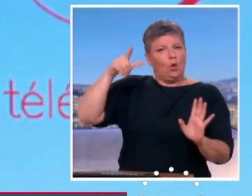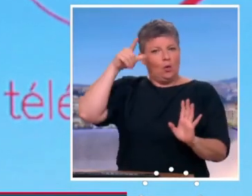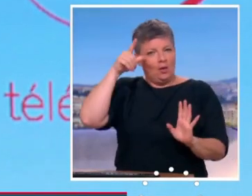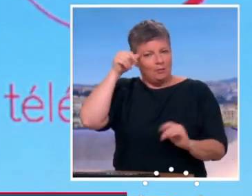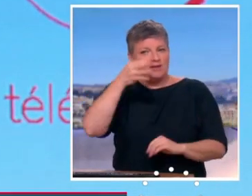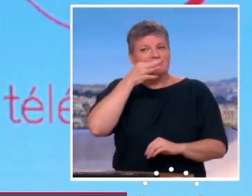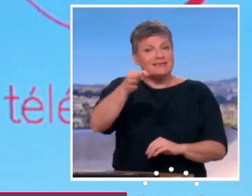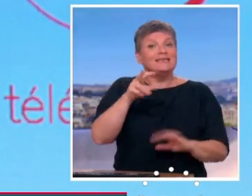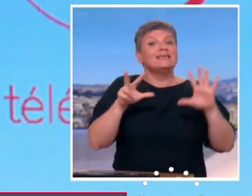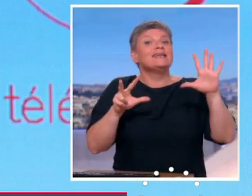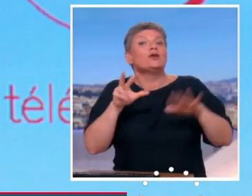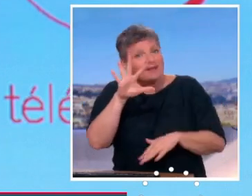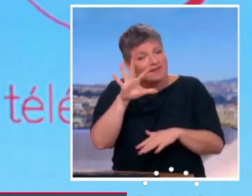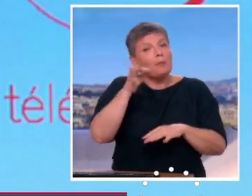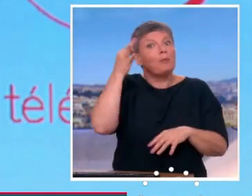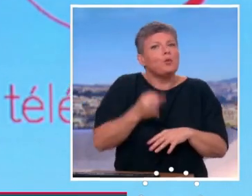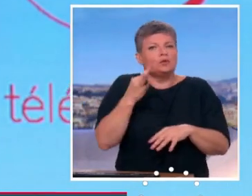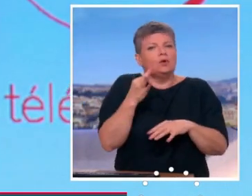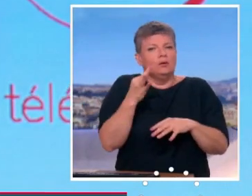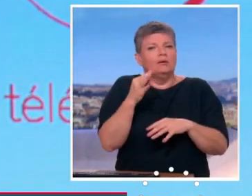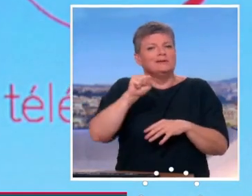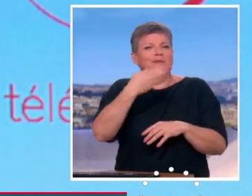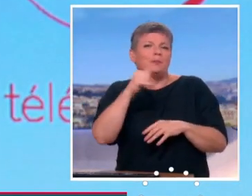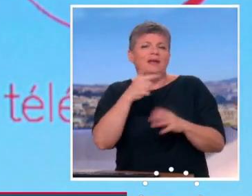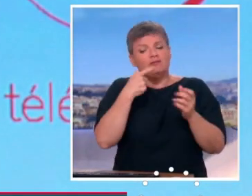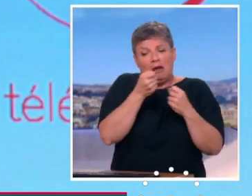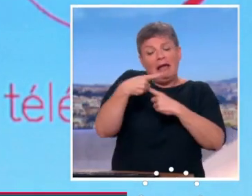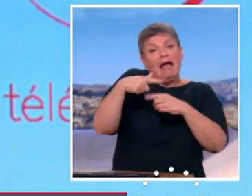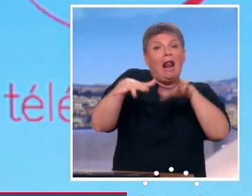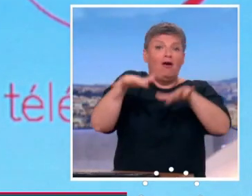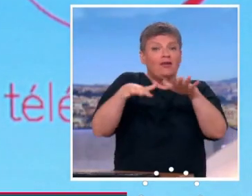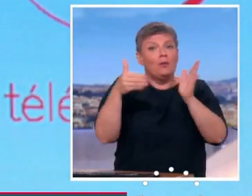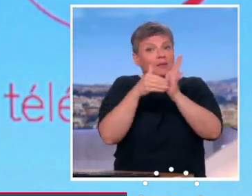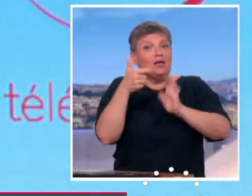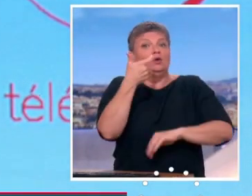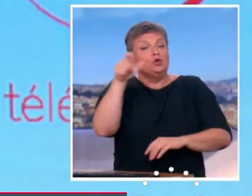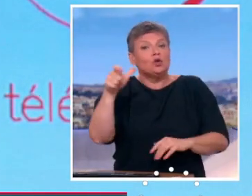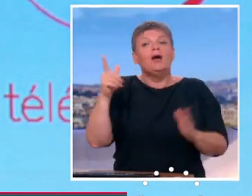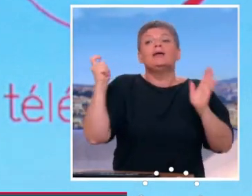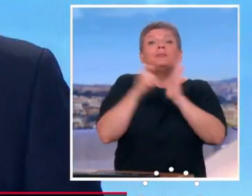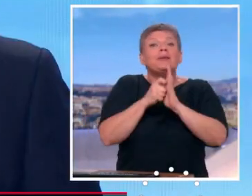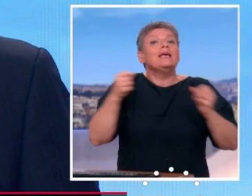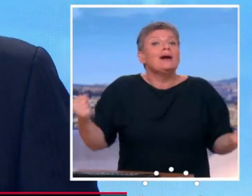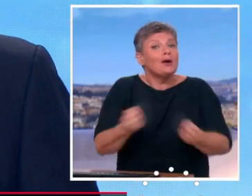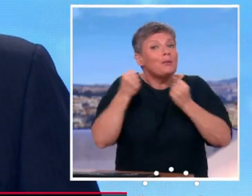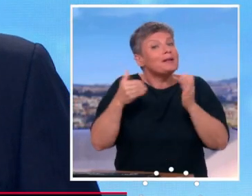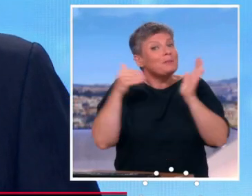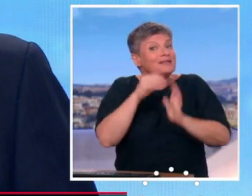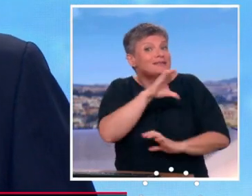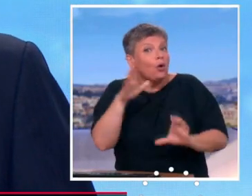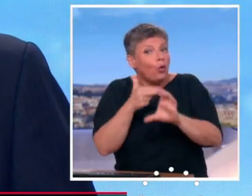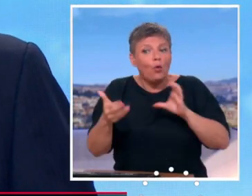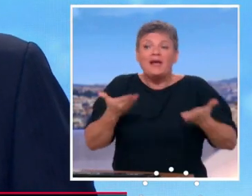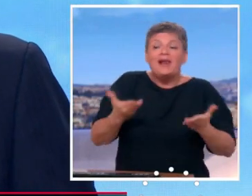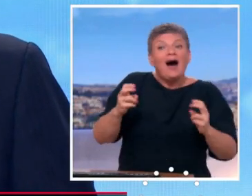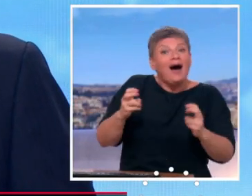% du SMIC, qui fait autour de 1 200 Il n'a pas parlé de 200 euros. C'est autour de 1 200 euros, et pendant la campagne c'était 1 100 euros. Et l'inflation fait qu'aujourd'hui c'est autour de 1 200 Mais ce ne sera pas le cas,